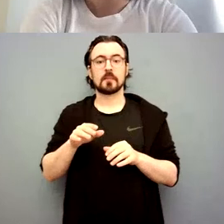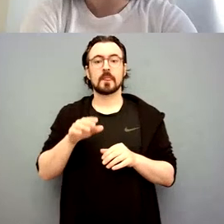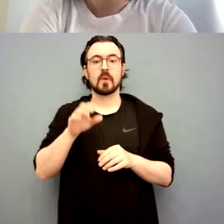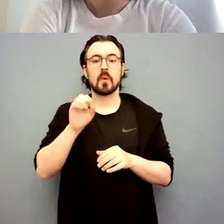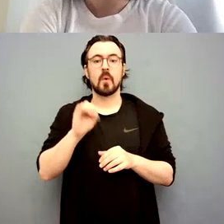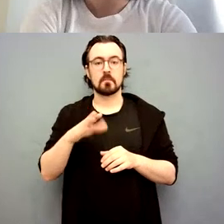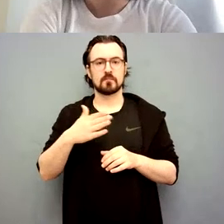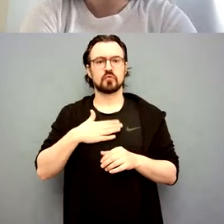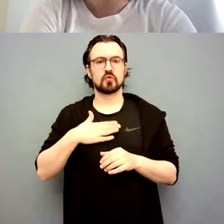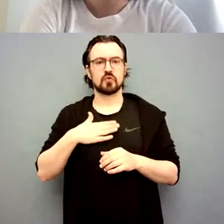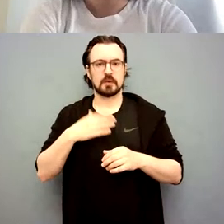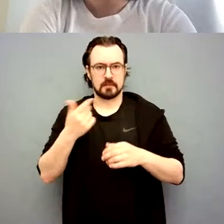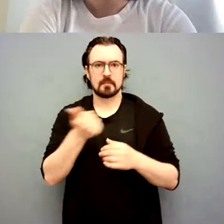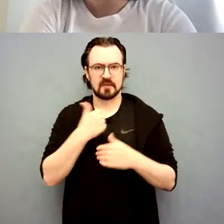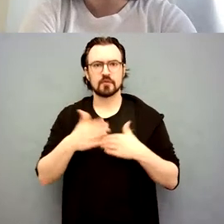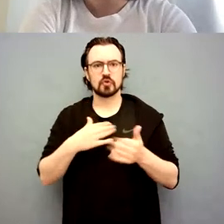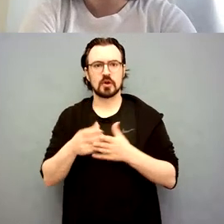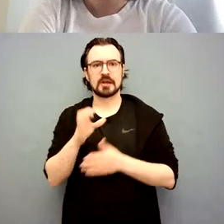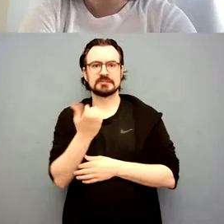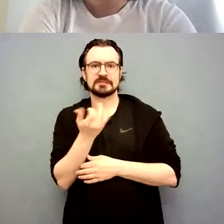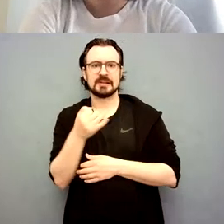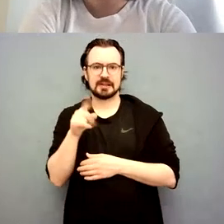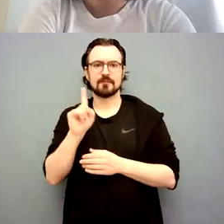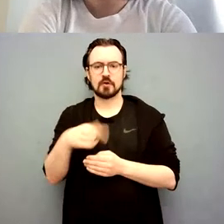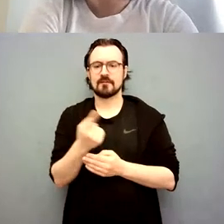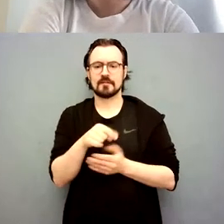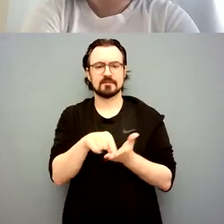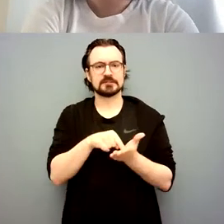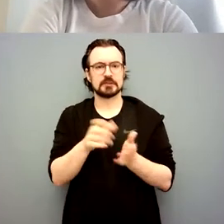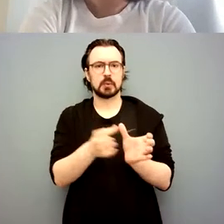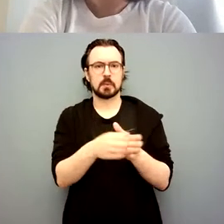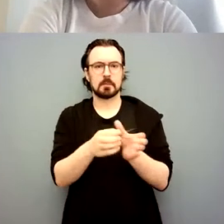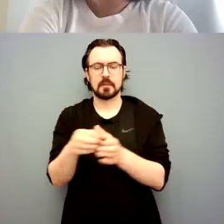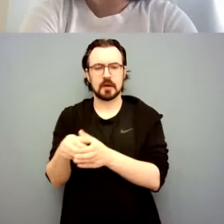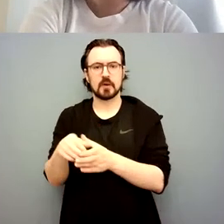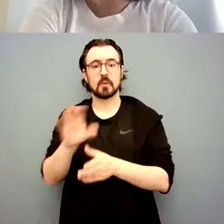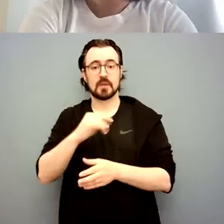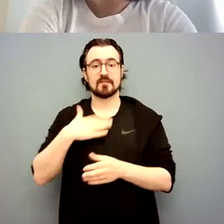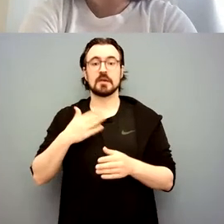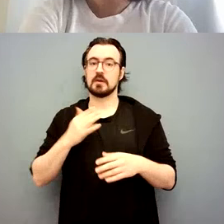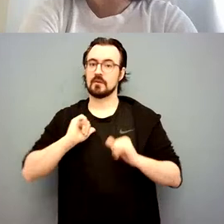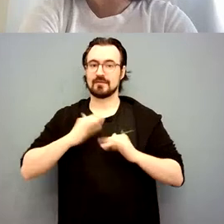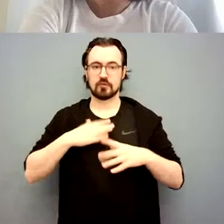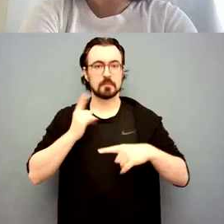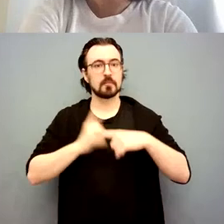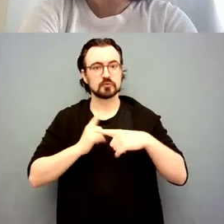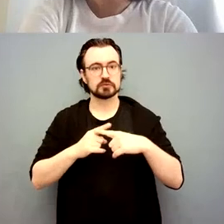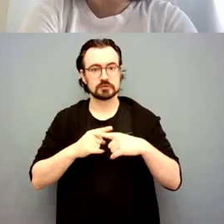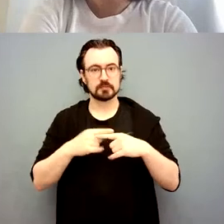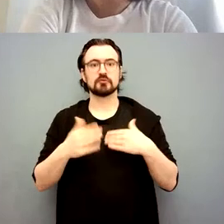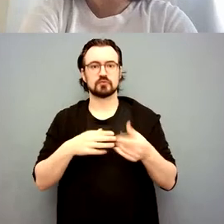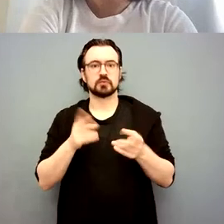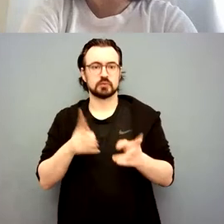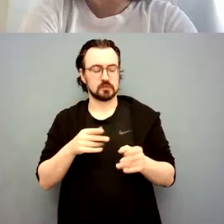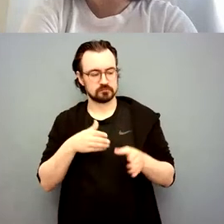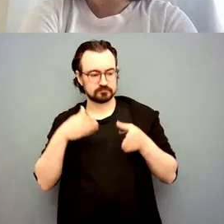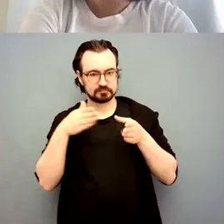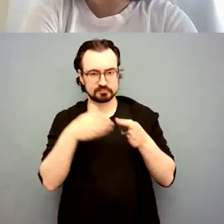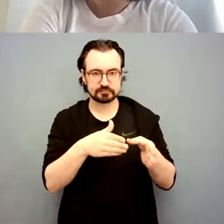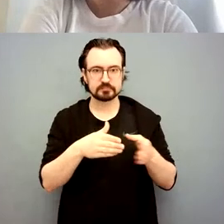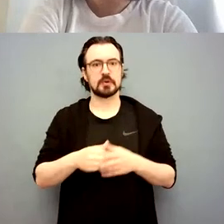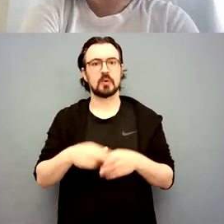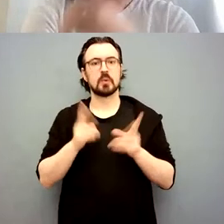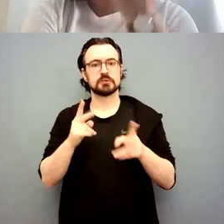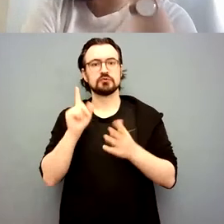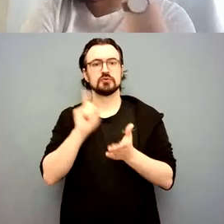om man tycker att det behövs göra screening för vissa grupper, så är naturligtvis vi positiva till att man gör detta. Och för att